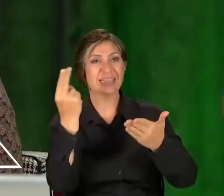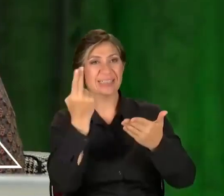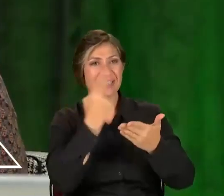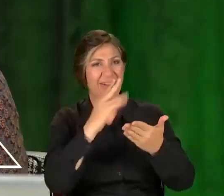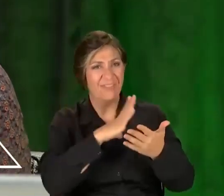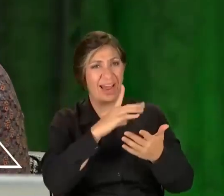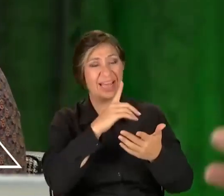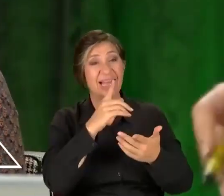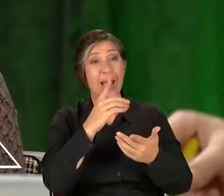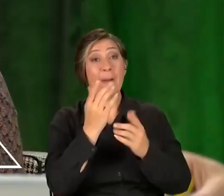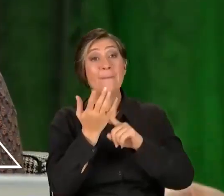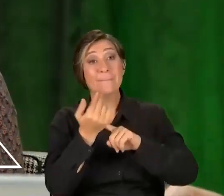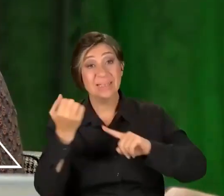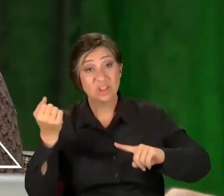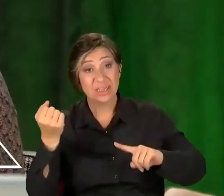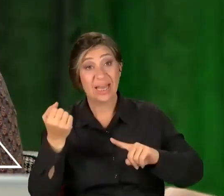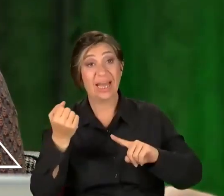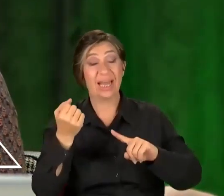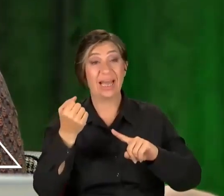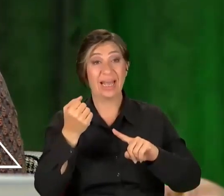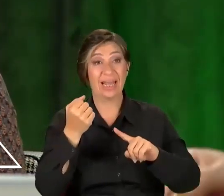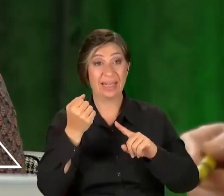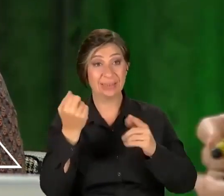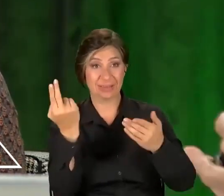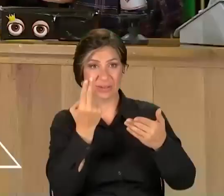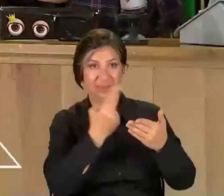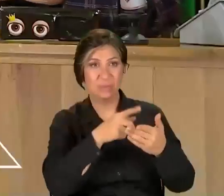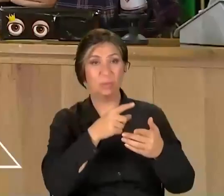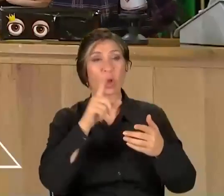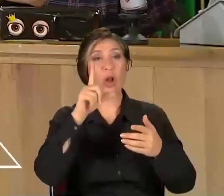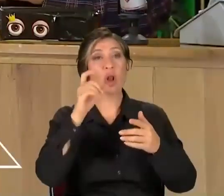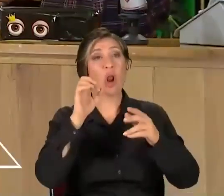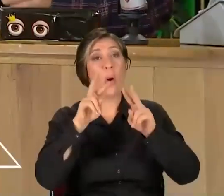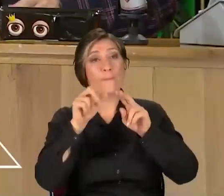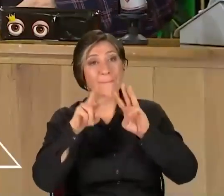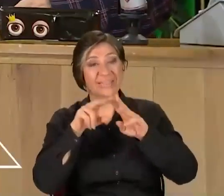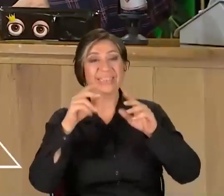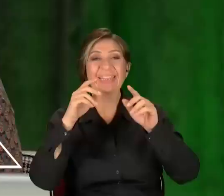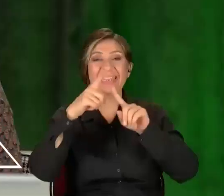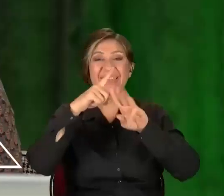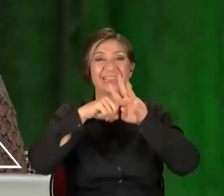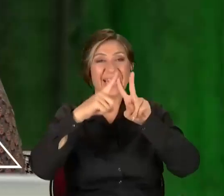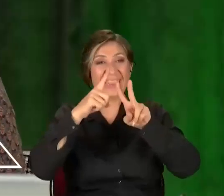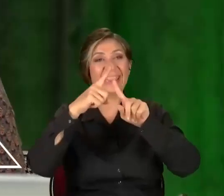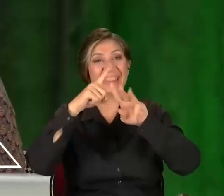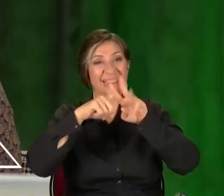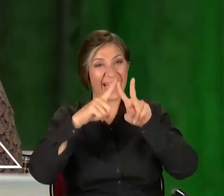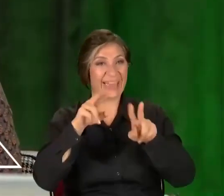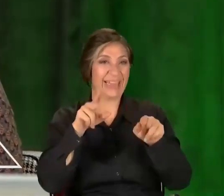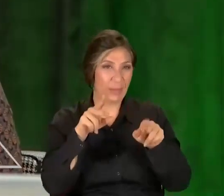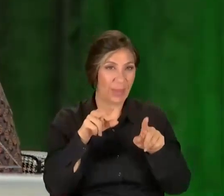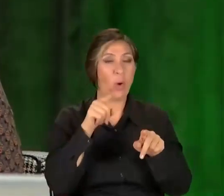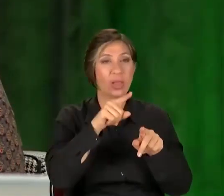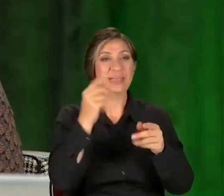romanlar var dedi. Daha çok Belçika menşeli çizgi romanlar. İşte bu Le Lombard, Tente'nin... Evet. Yayın evi vesaire